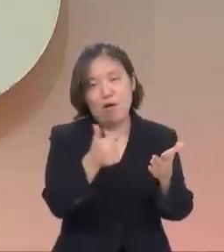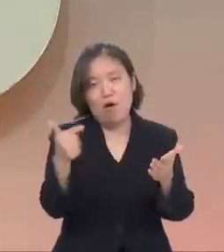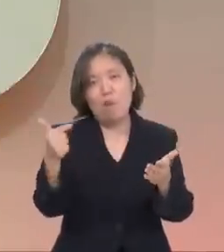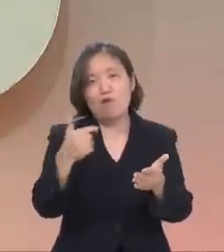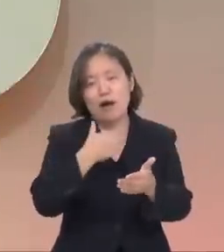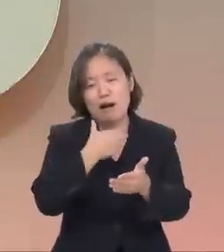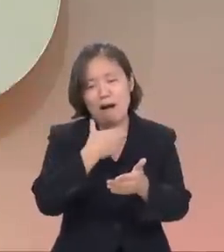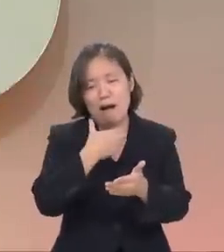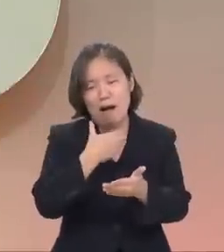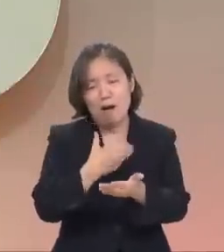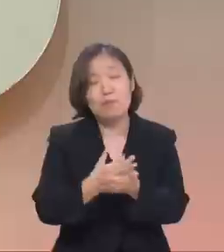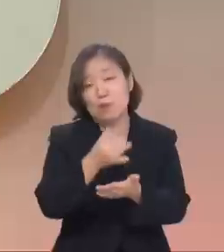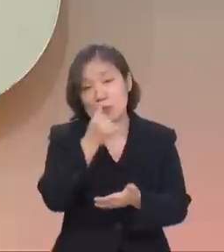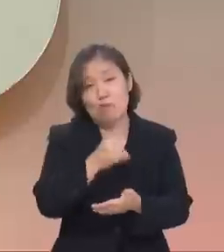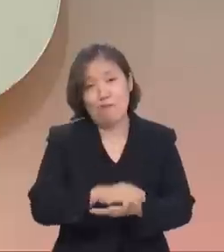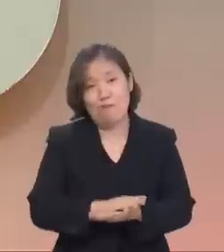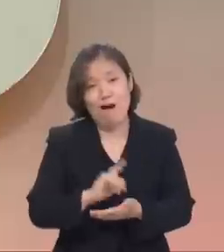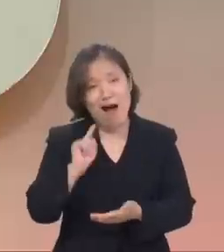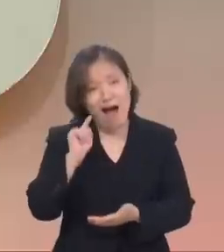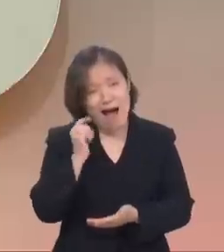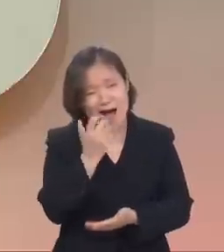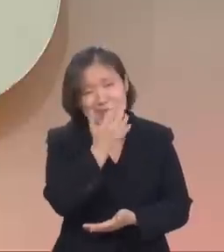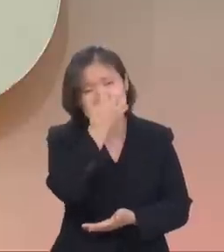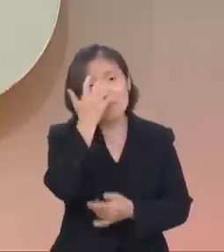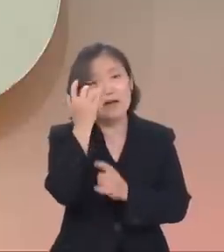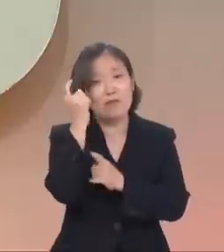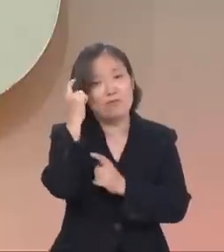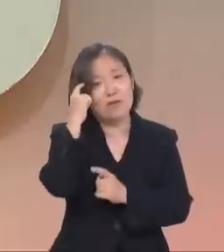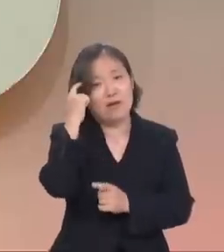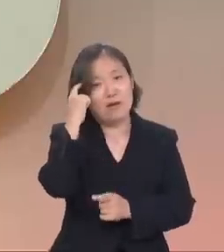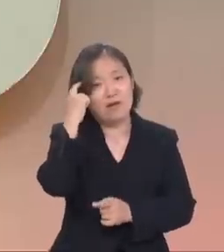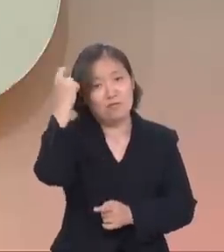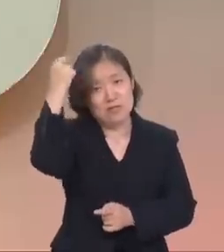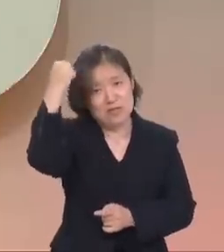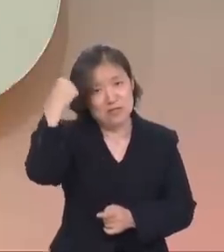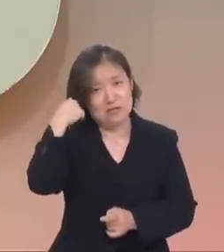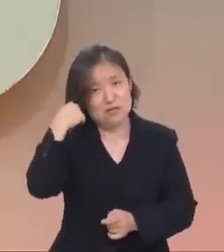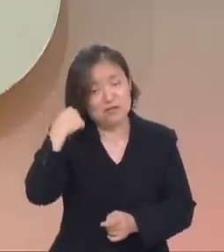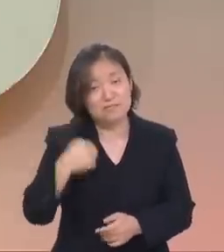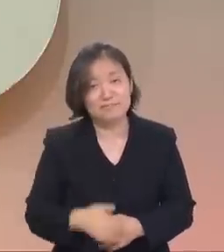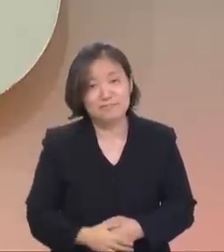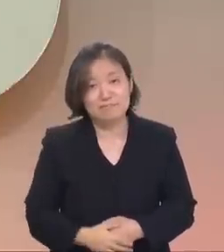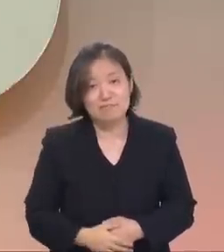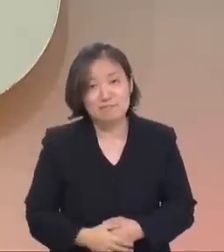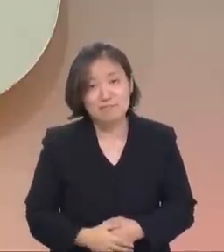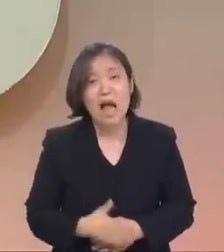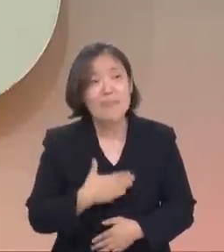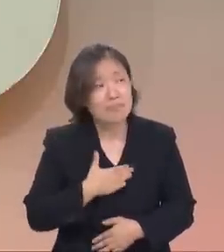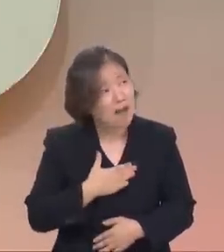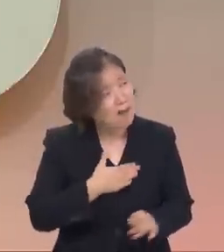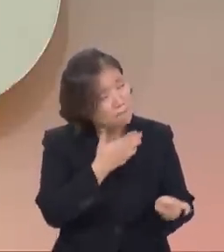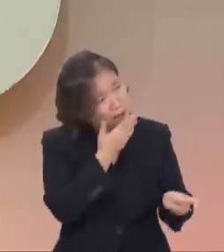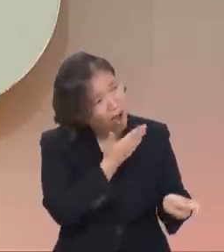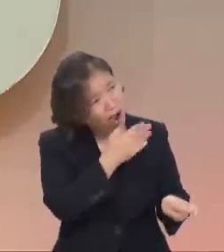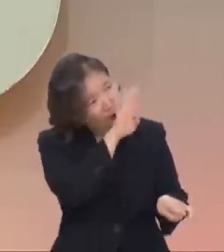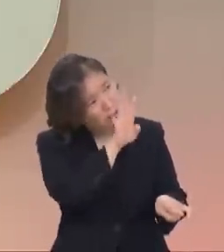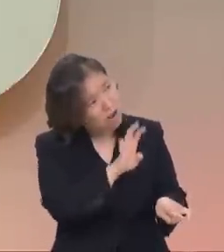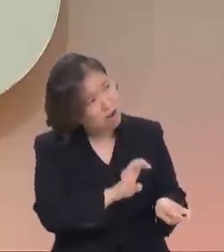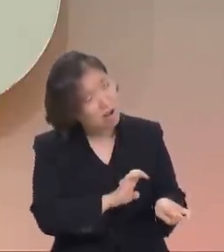놀랍고 정말 아름답다고 느꼈습니다 나는 그럴 수 있을까